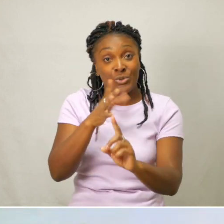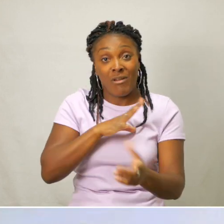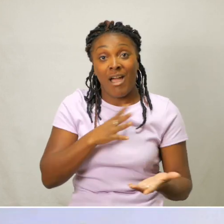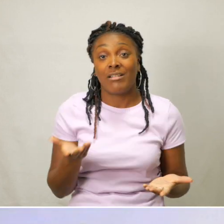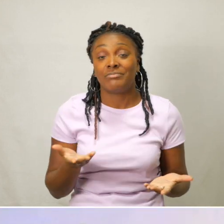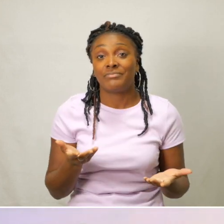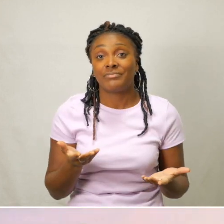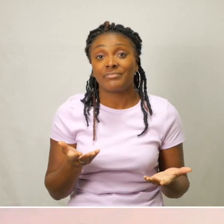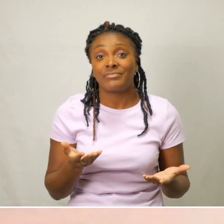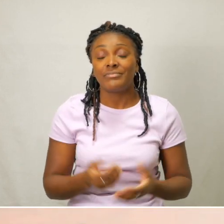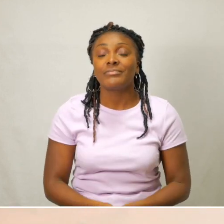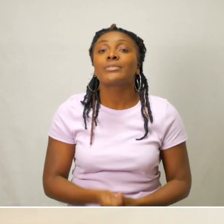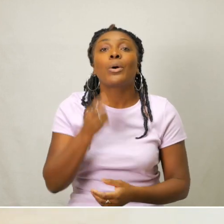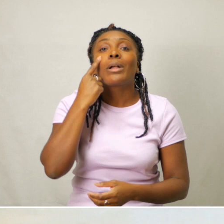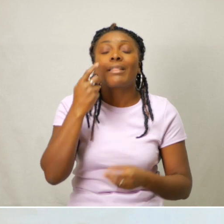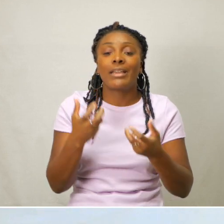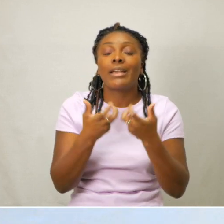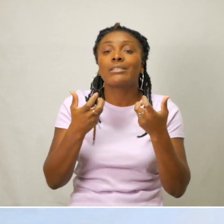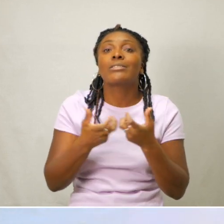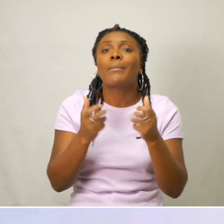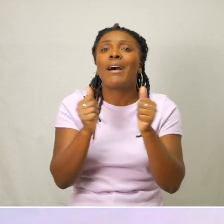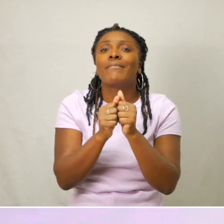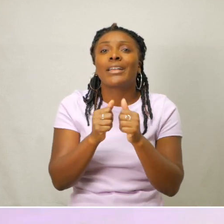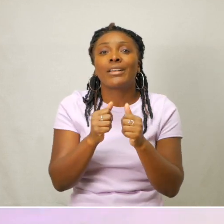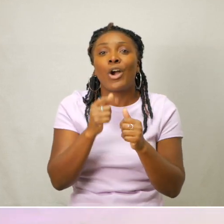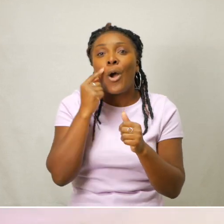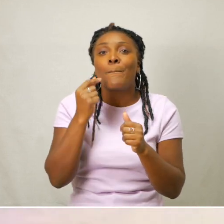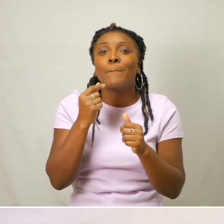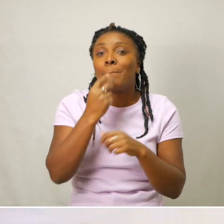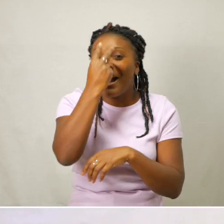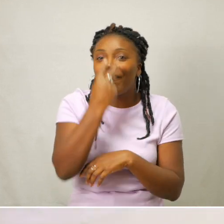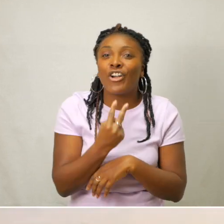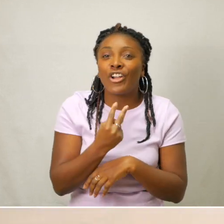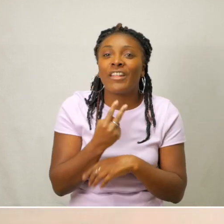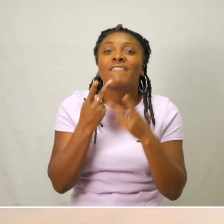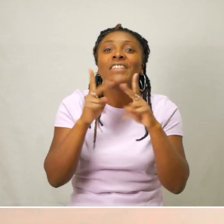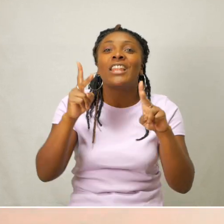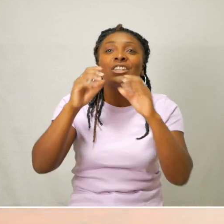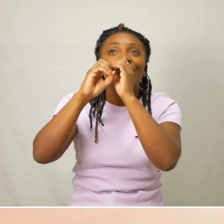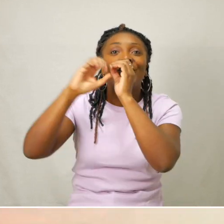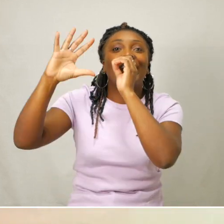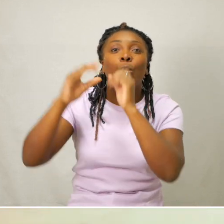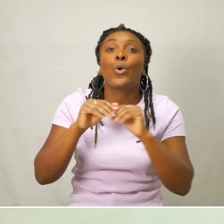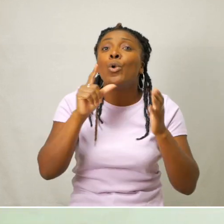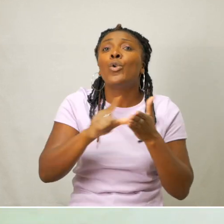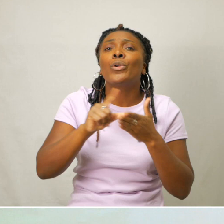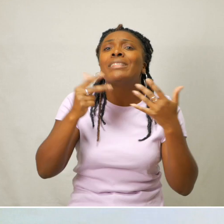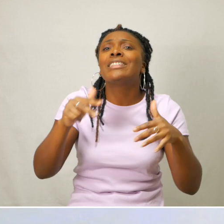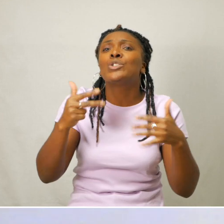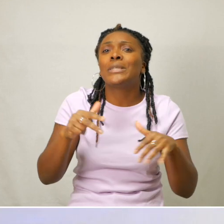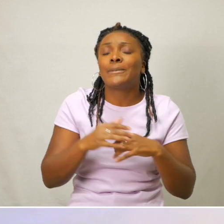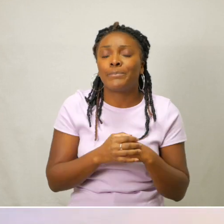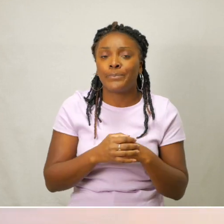juste un exemple avec cet aveugle de Jéricho. Luc 18, 35, 43 nous dit « Comme Jésus